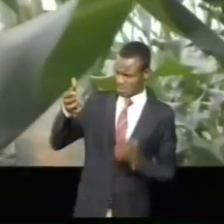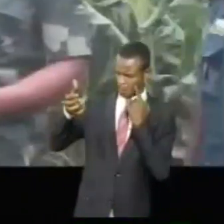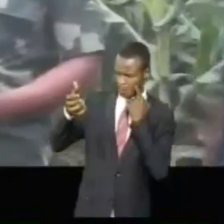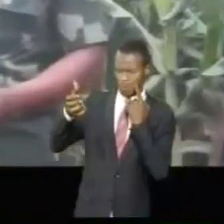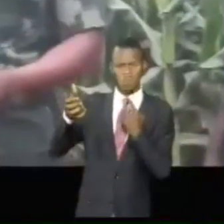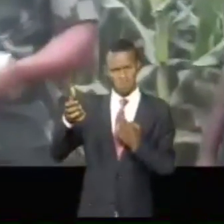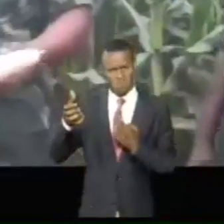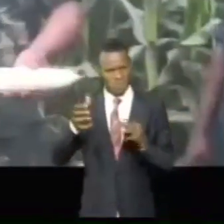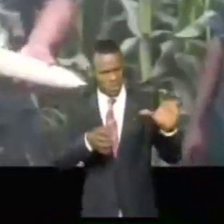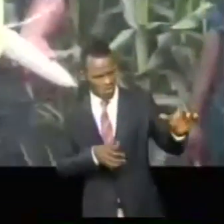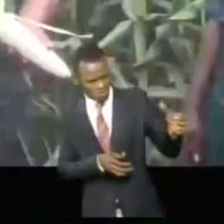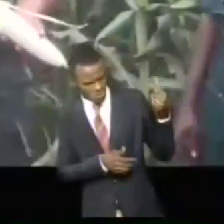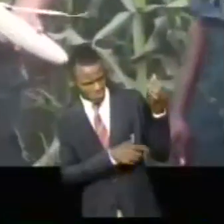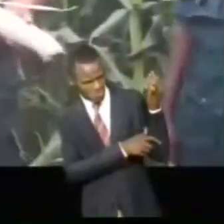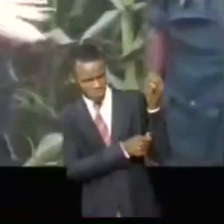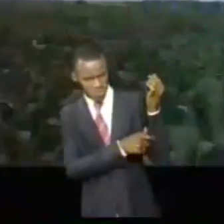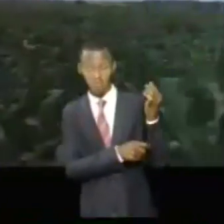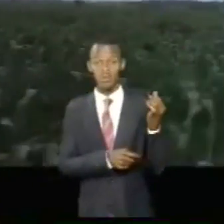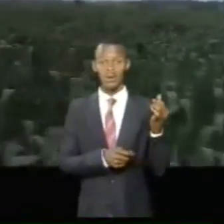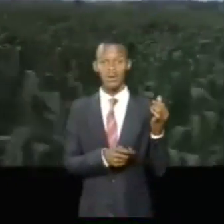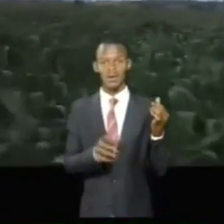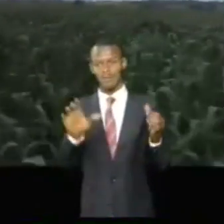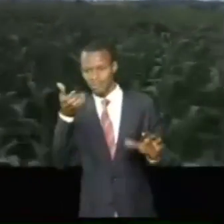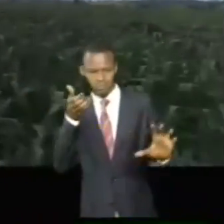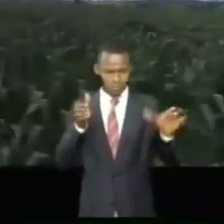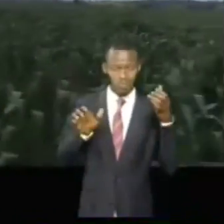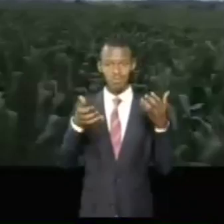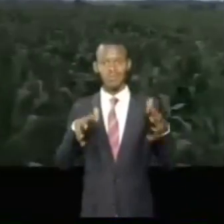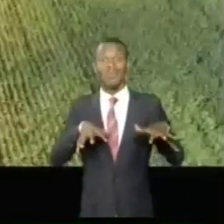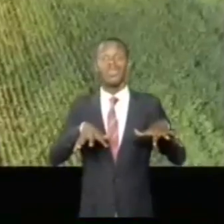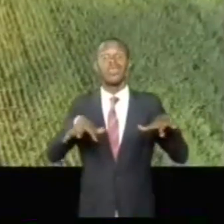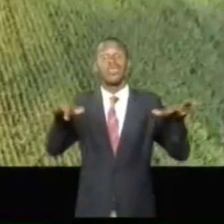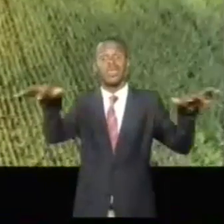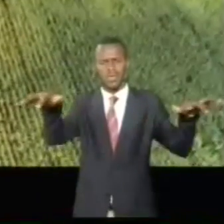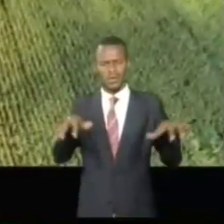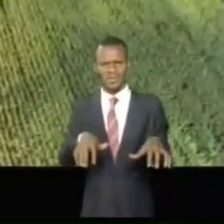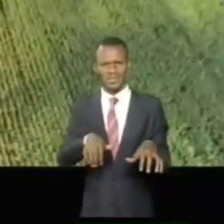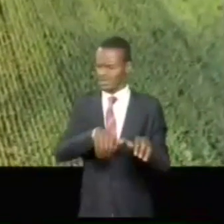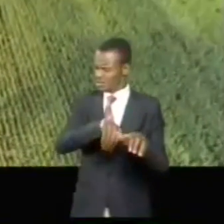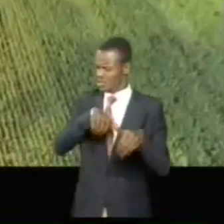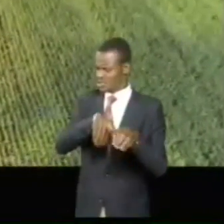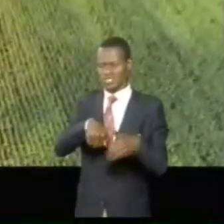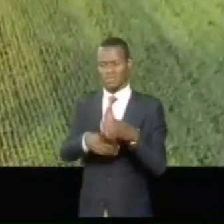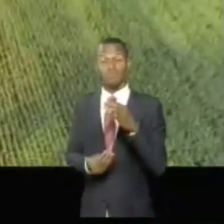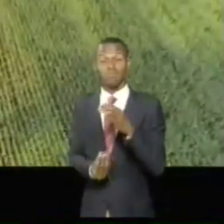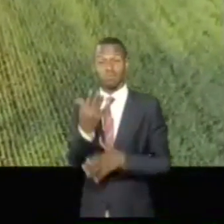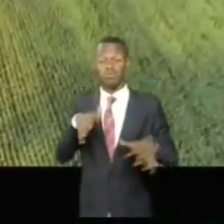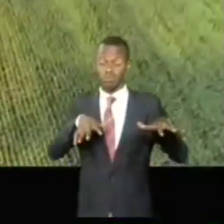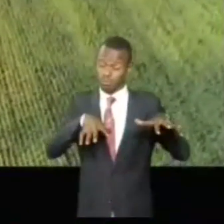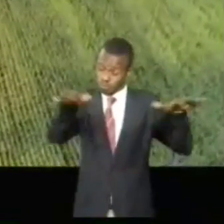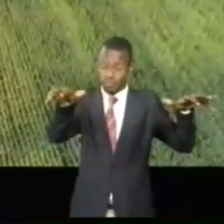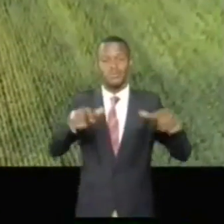Des dizaines de milliers d'hectares ont été cultivés ici à Kanyamakasese. C'est de vastes étendues de champs